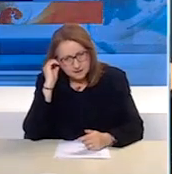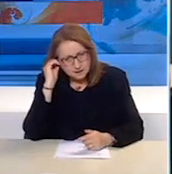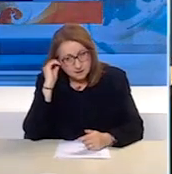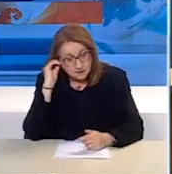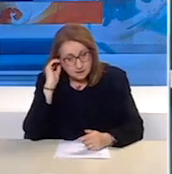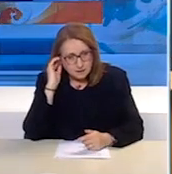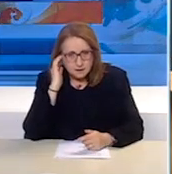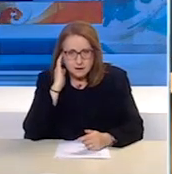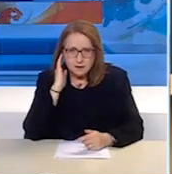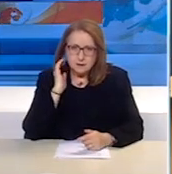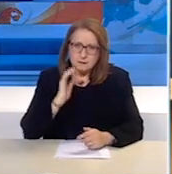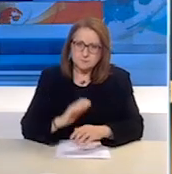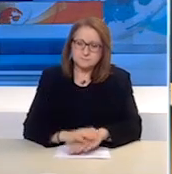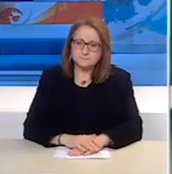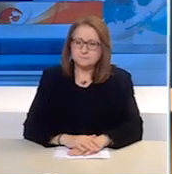Ναι,